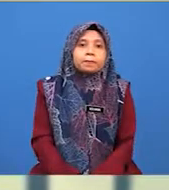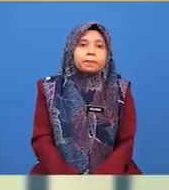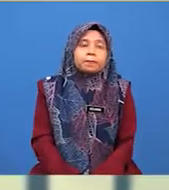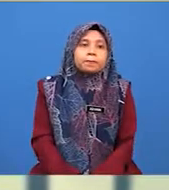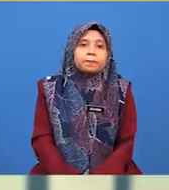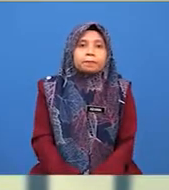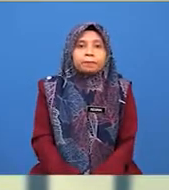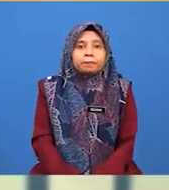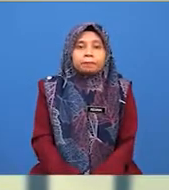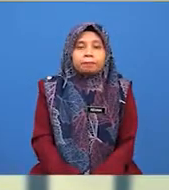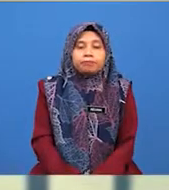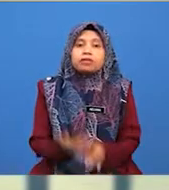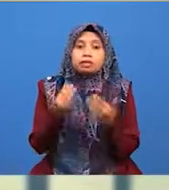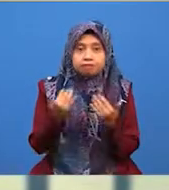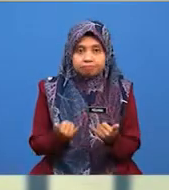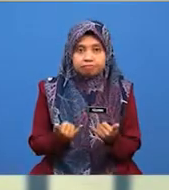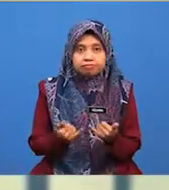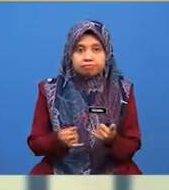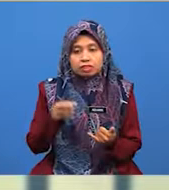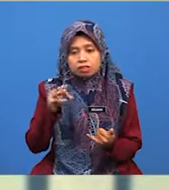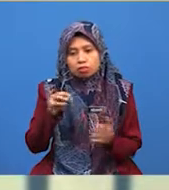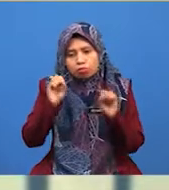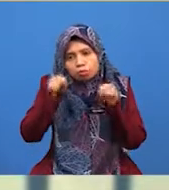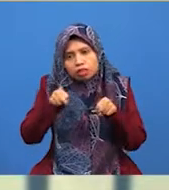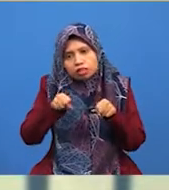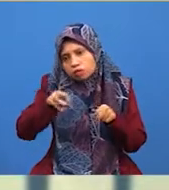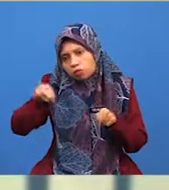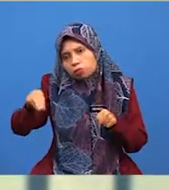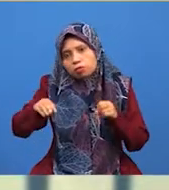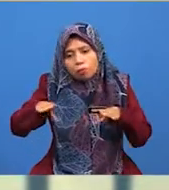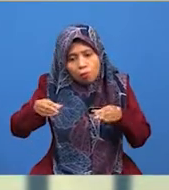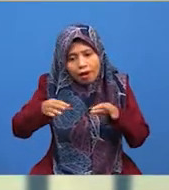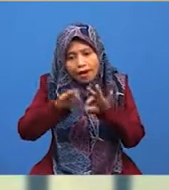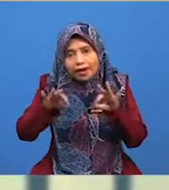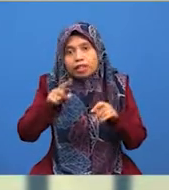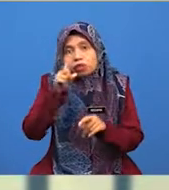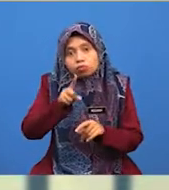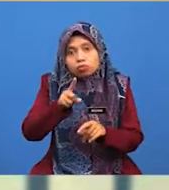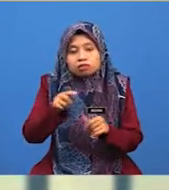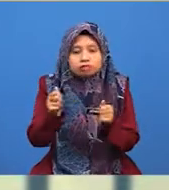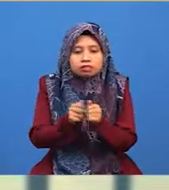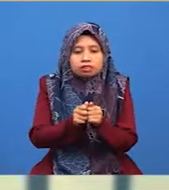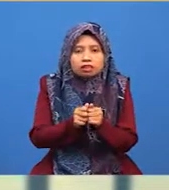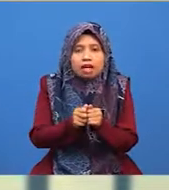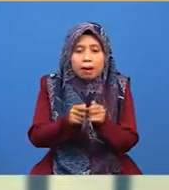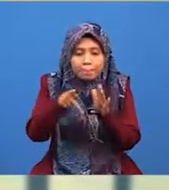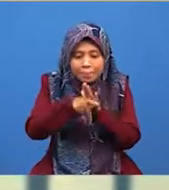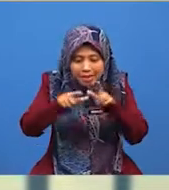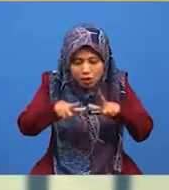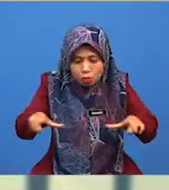Ha, sekarang bolehkah kamu bina ayat tunggal dengan perluasan